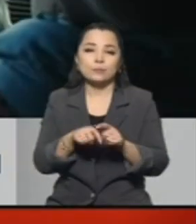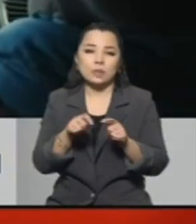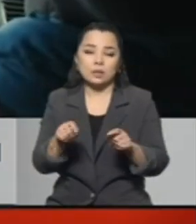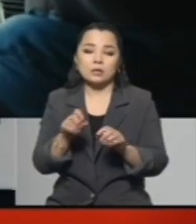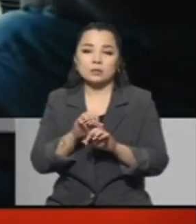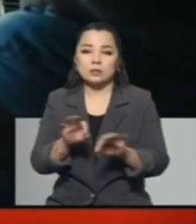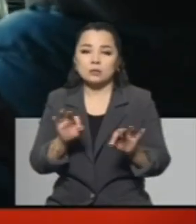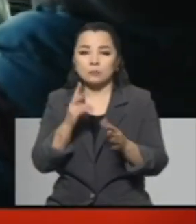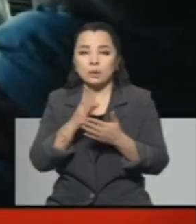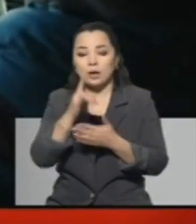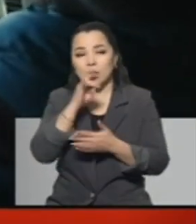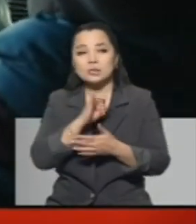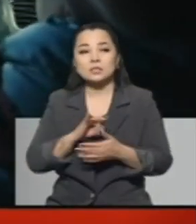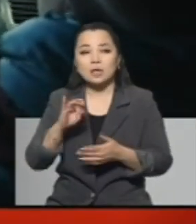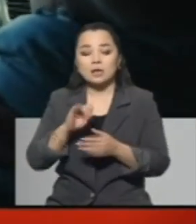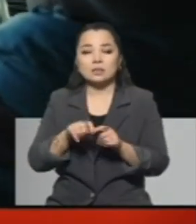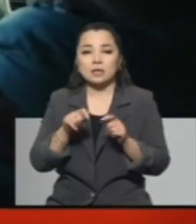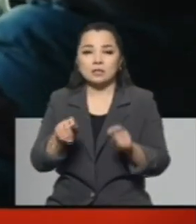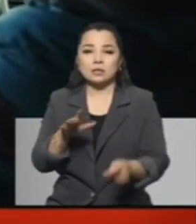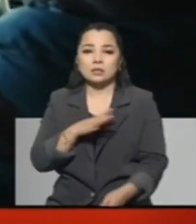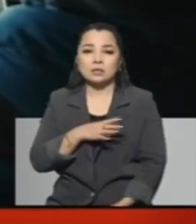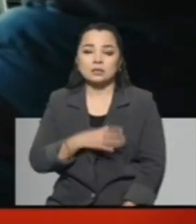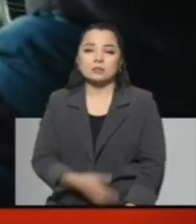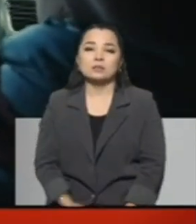зерттеген, Қазақстан тарихын зерделеген.